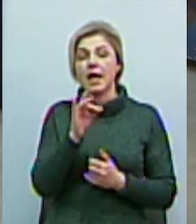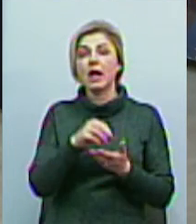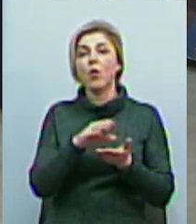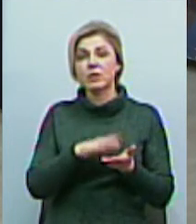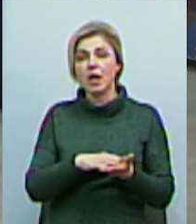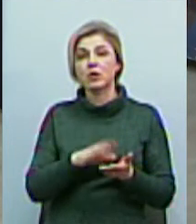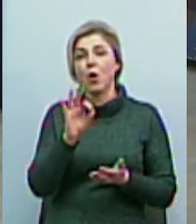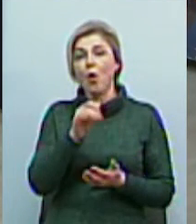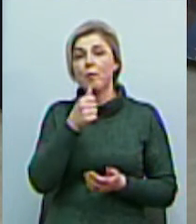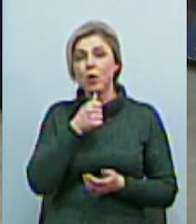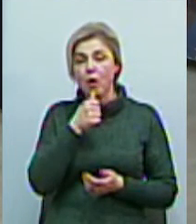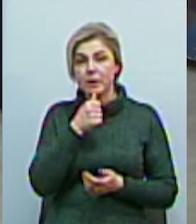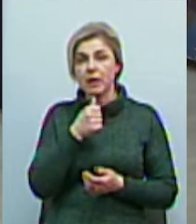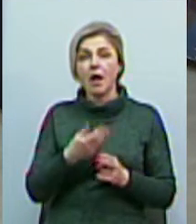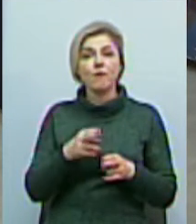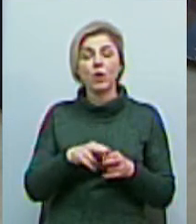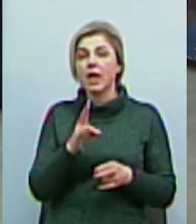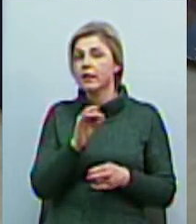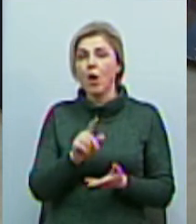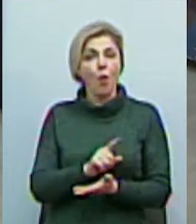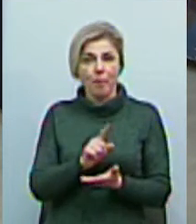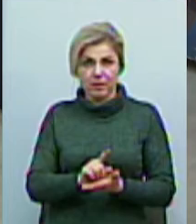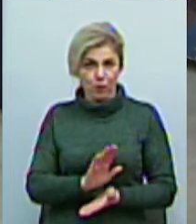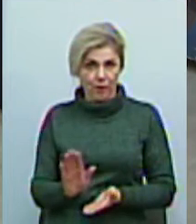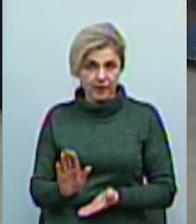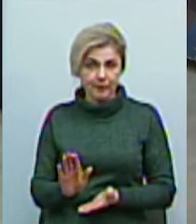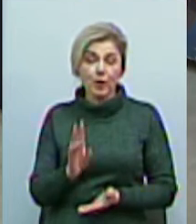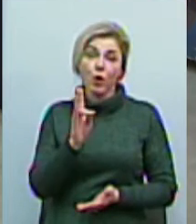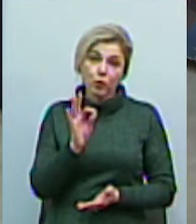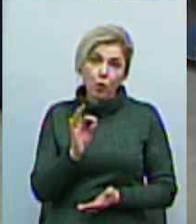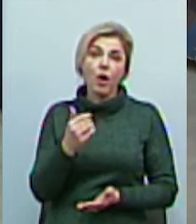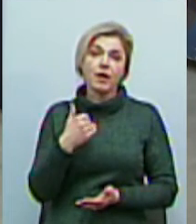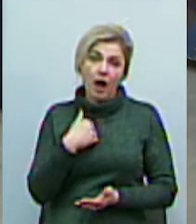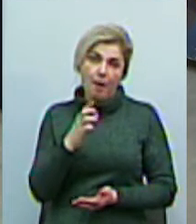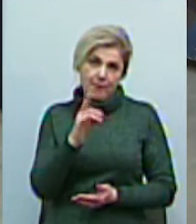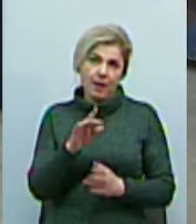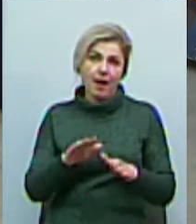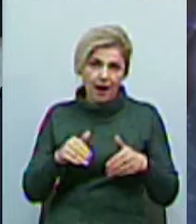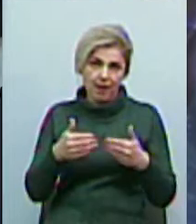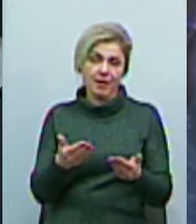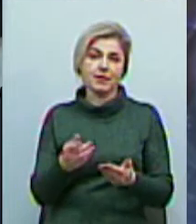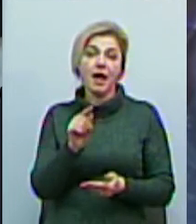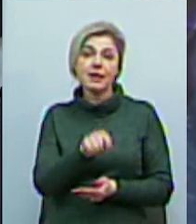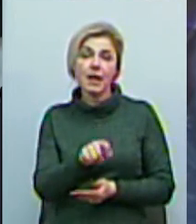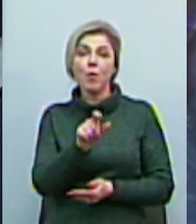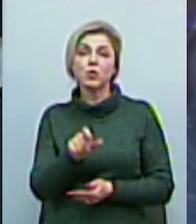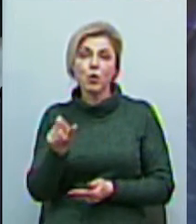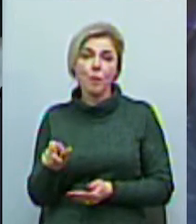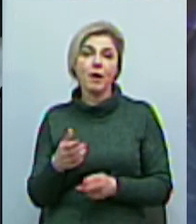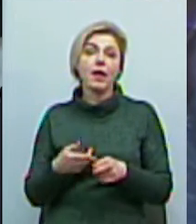пробного. Так, воно не є обов'язковим, але я би радила тим особам,